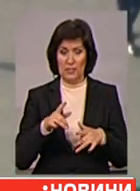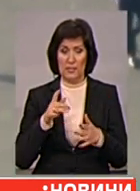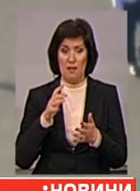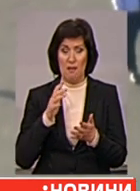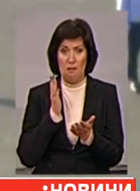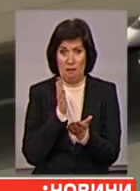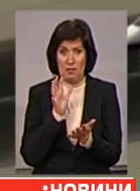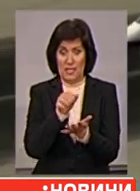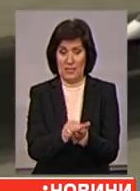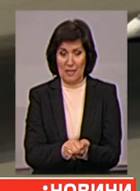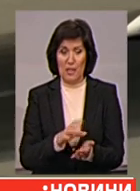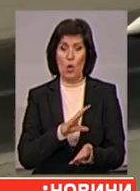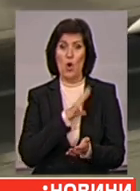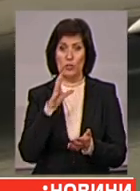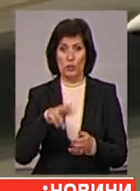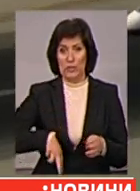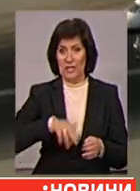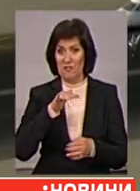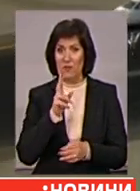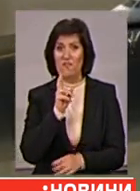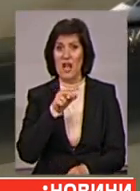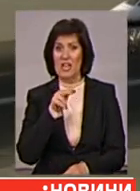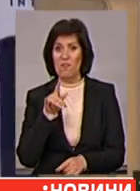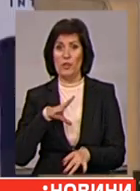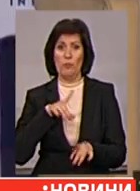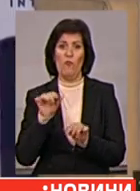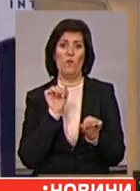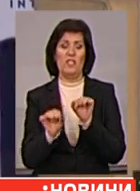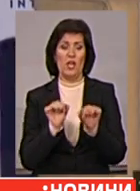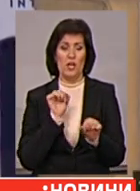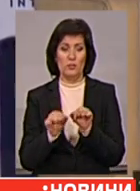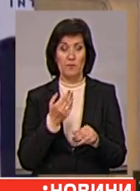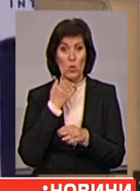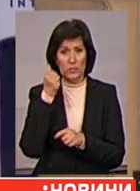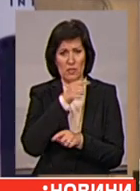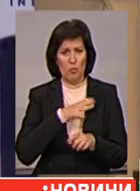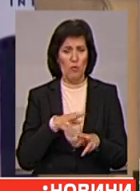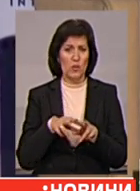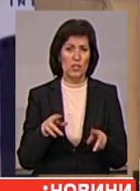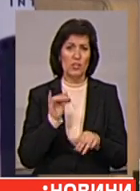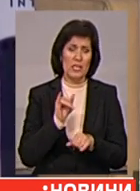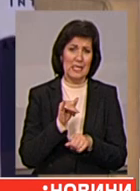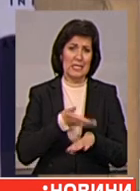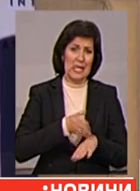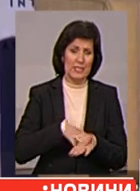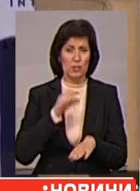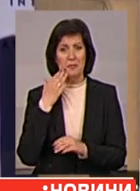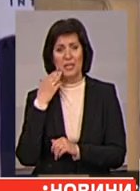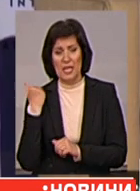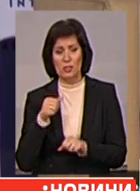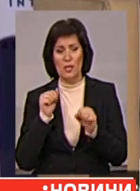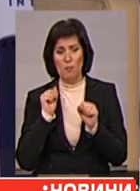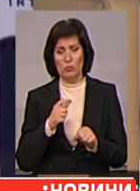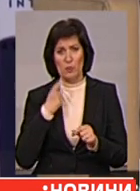уже колишнього директора ФБР у Каліфорнії. Там він був у відрядженні. Останній рік був одночасно і складнішим, і легшим, аніж